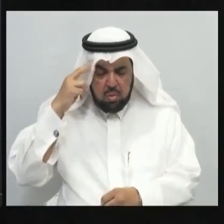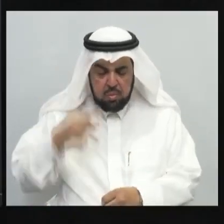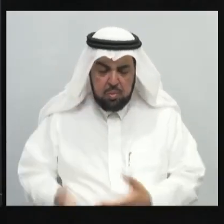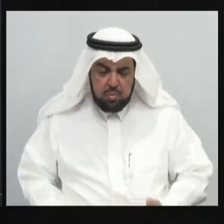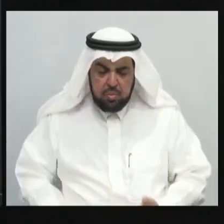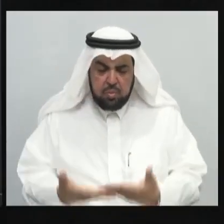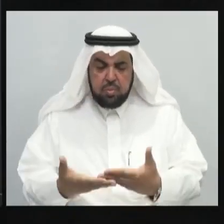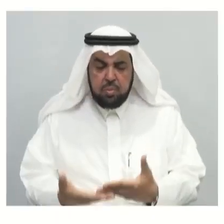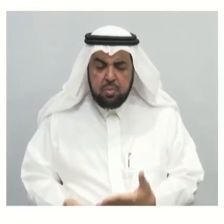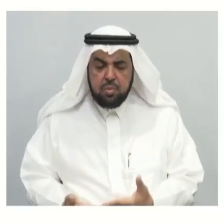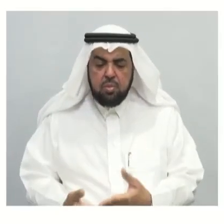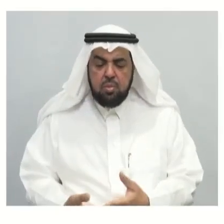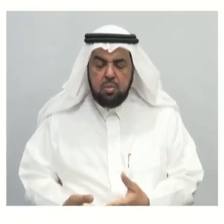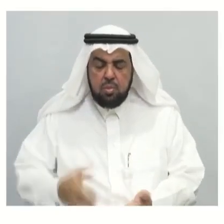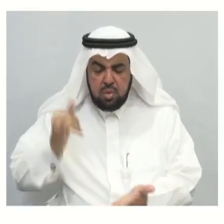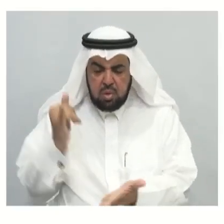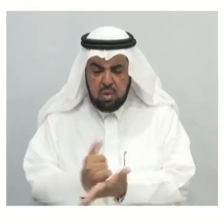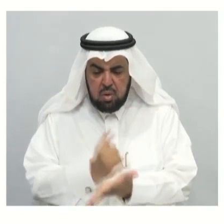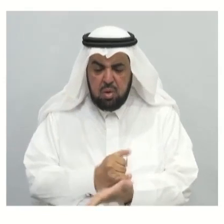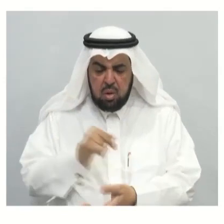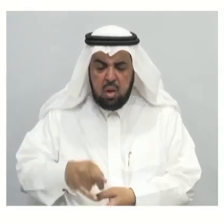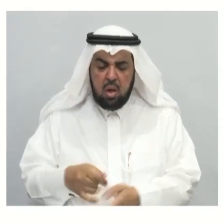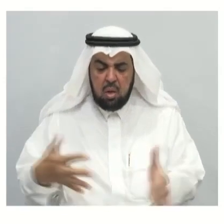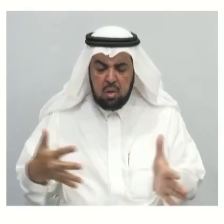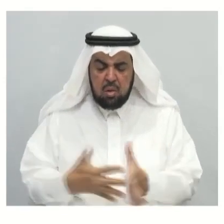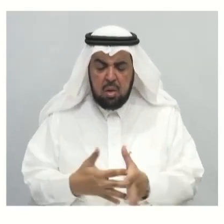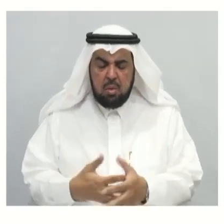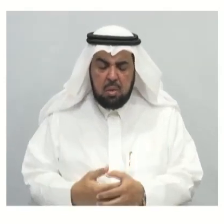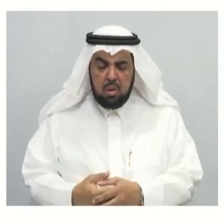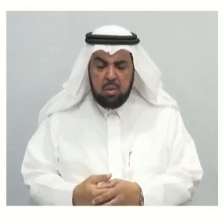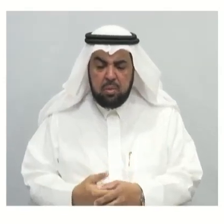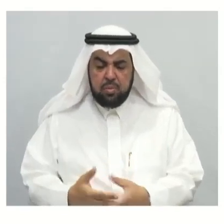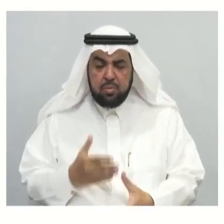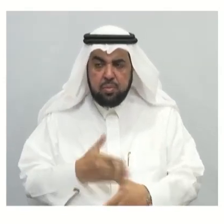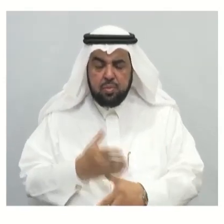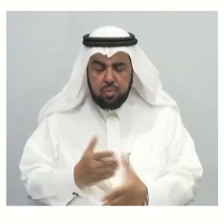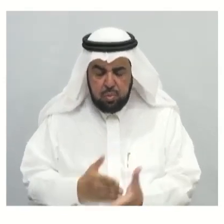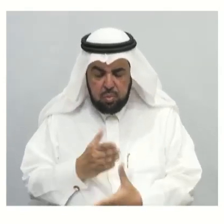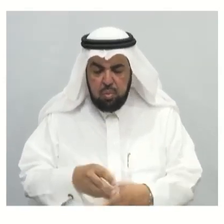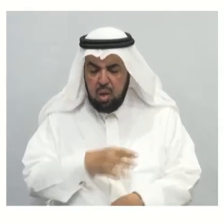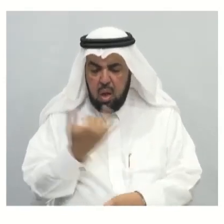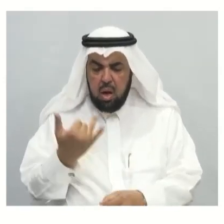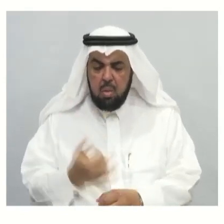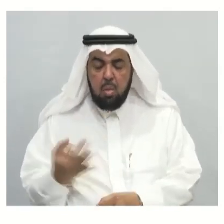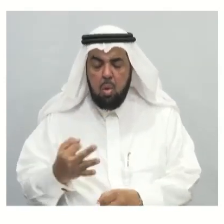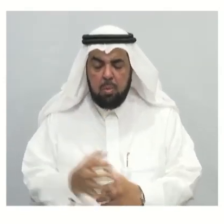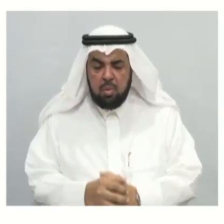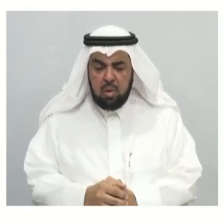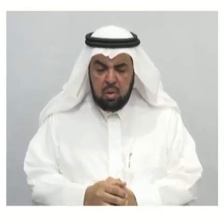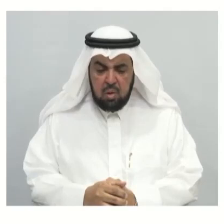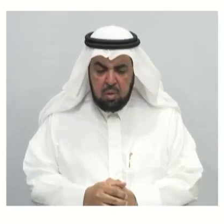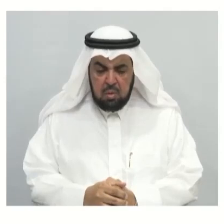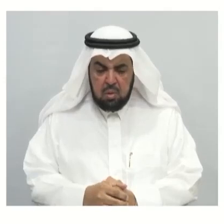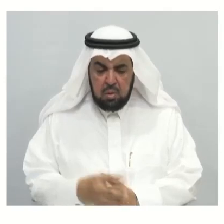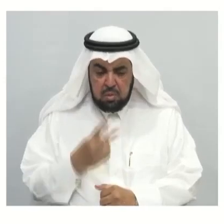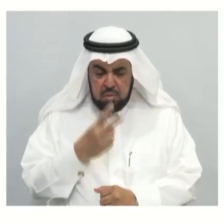دعم وفي تاسيس هذه الجامعه وهذا الكيان السياسي العربي الهام وهنا